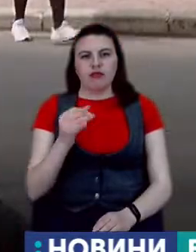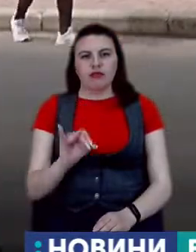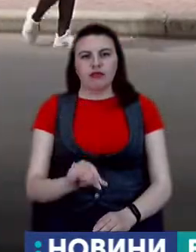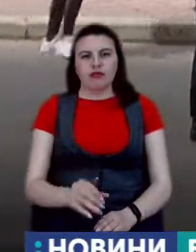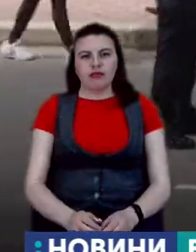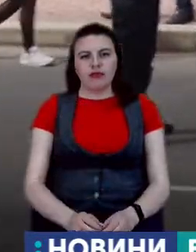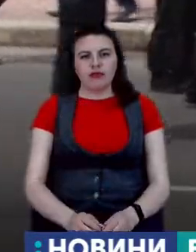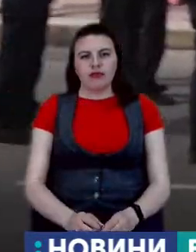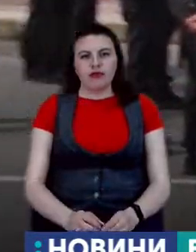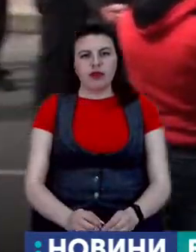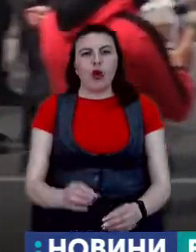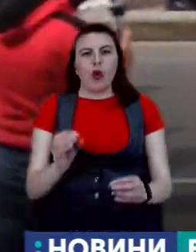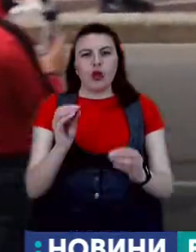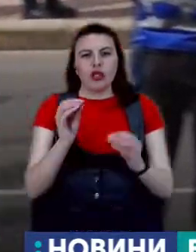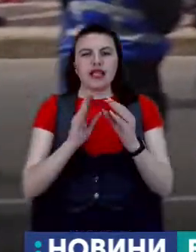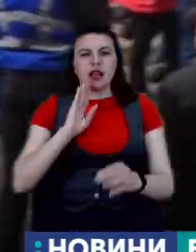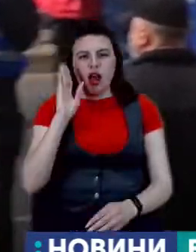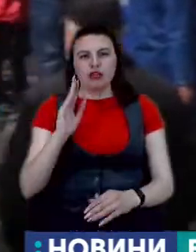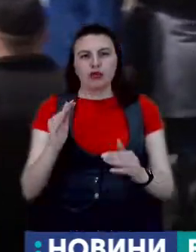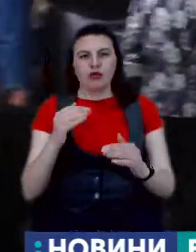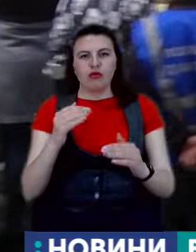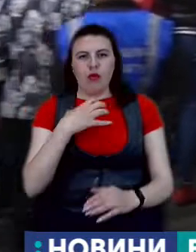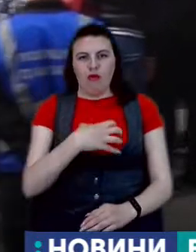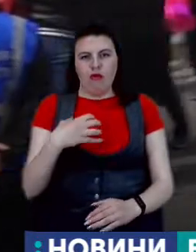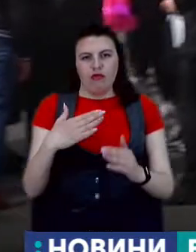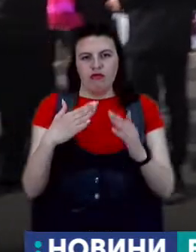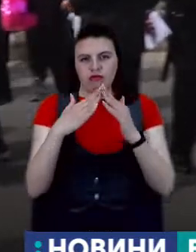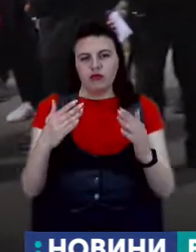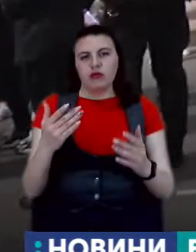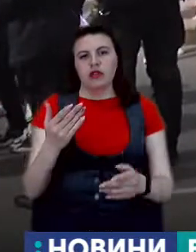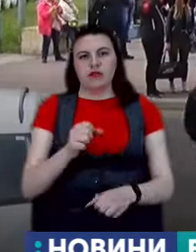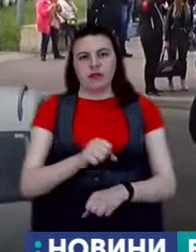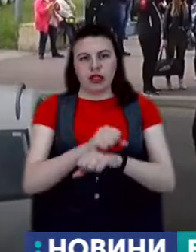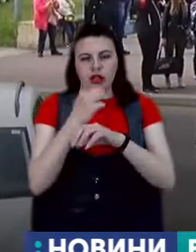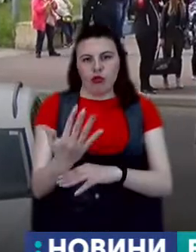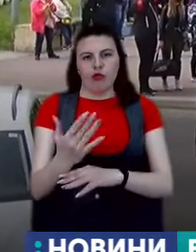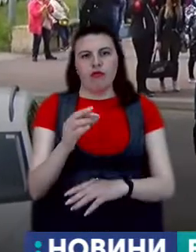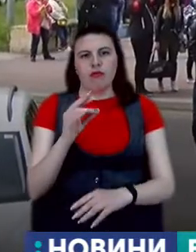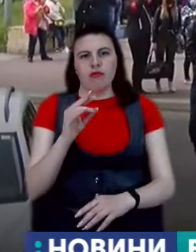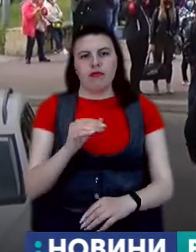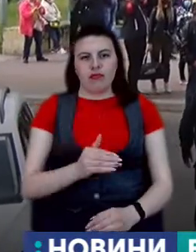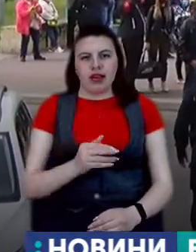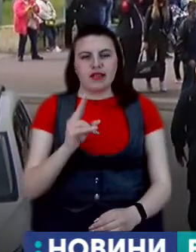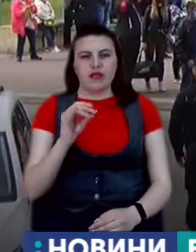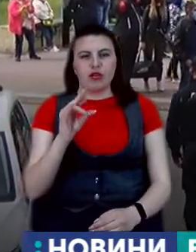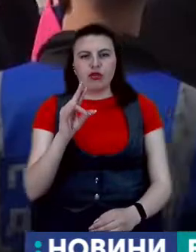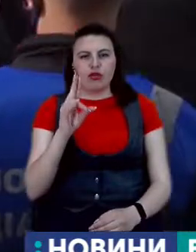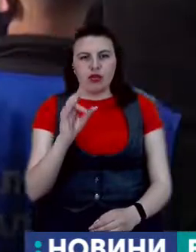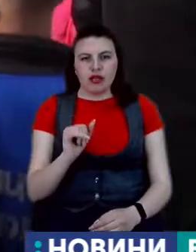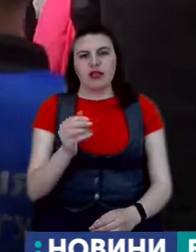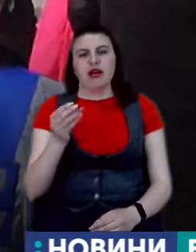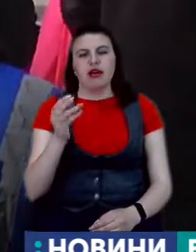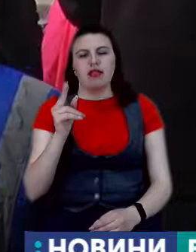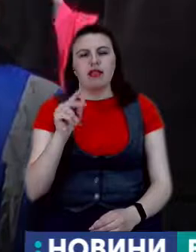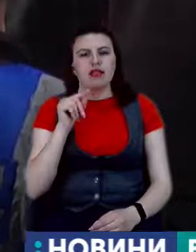О 10 ранку під стінами обласної державної адміністрації мітингують підприємці з Сєвєродонецька, Лисичанська та Рубіжного. Це другий